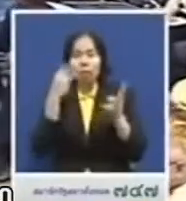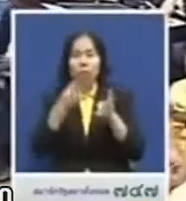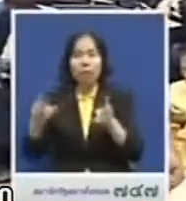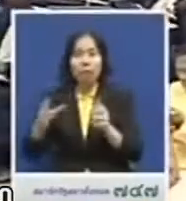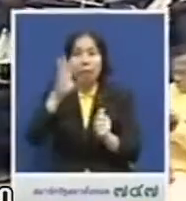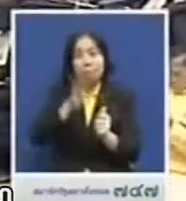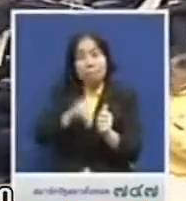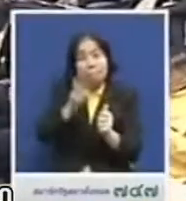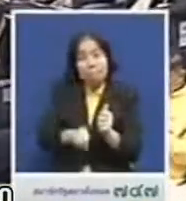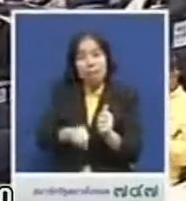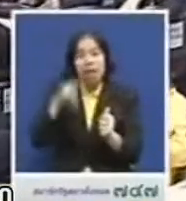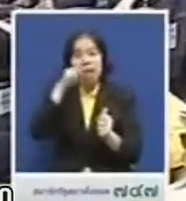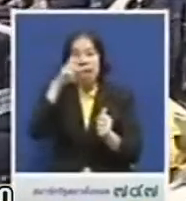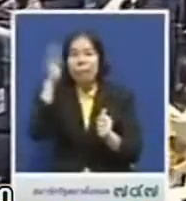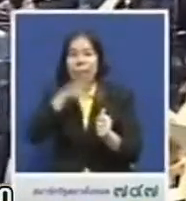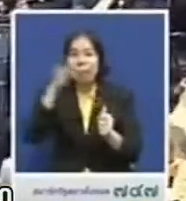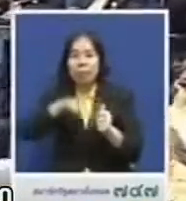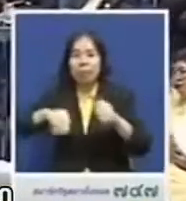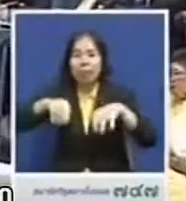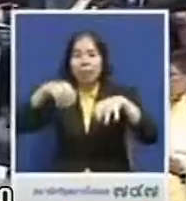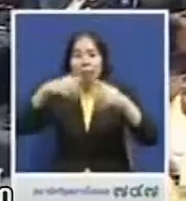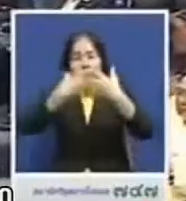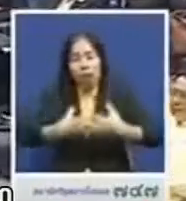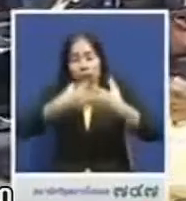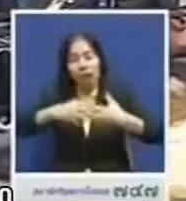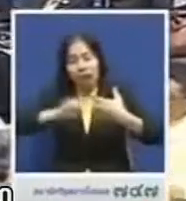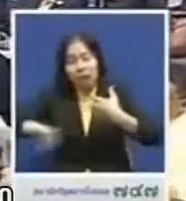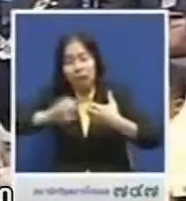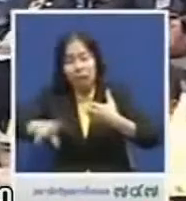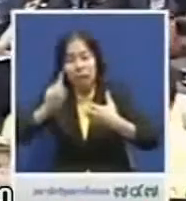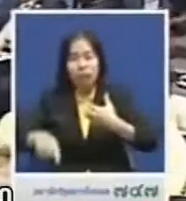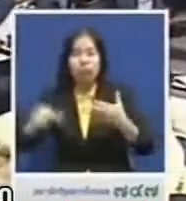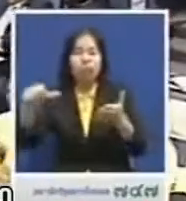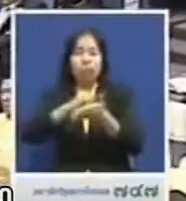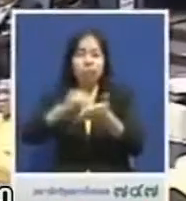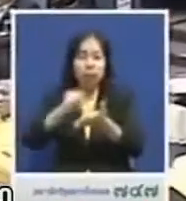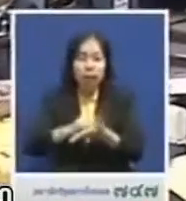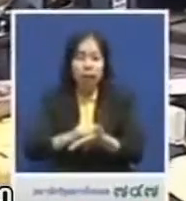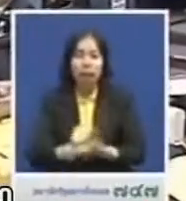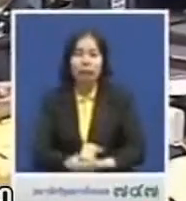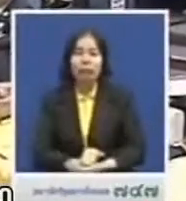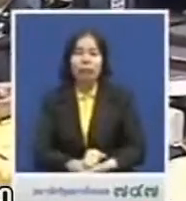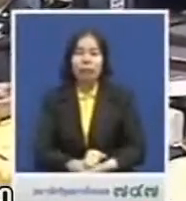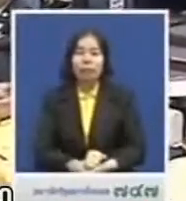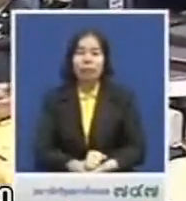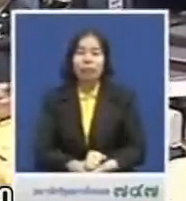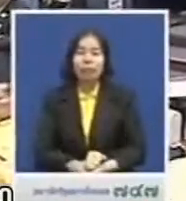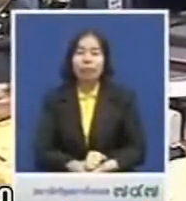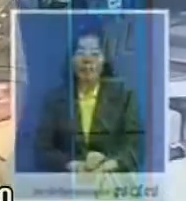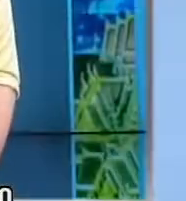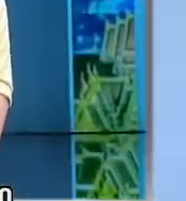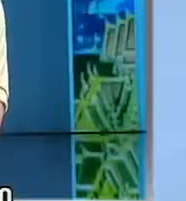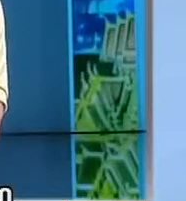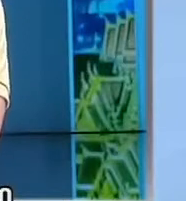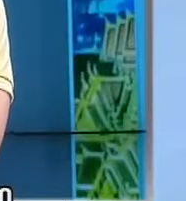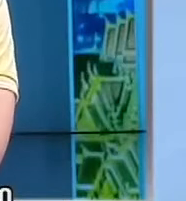งนโยบายขอพูดแต่เรื่องนโยบายนะครับเรื่องอะไรที่ไม่ใช่เนี่ยท่านอยากจะอภิปรายท่านอยากจะวิพากษ์วิจารณ์ก็พูดไปเรื่องของท่านแต่ว่าเราขอพูดเรื่องนโยบาย อาจารย์เ